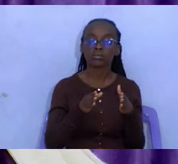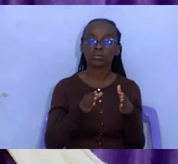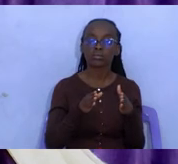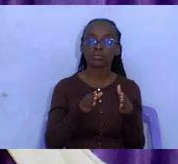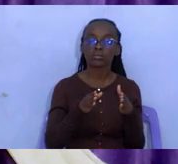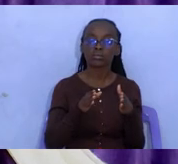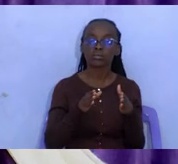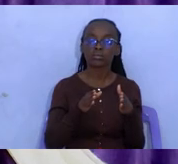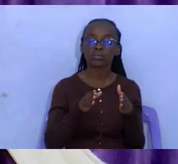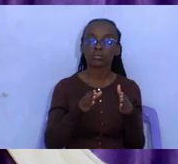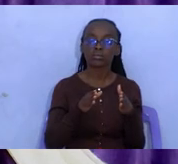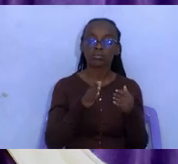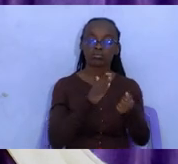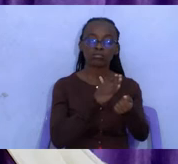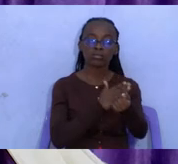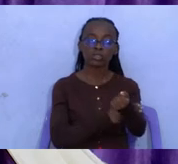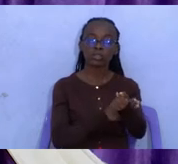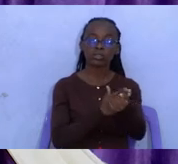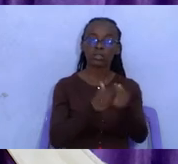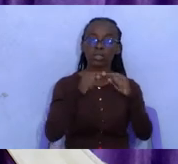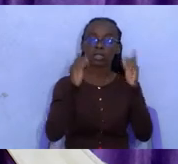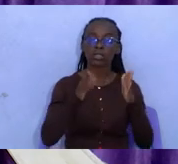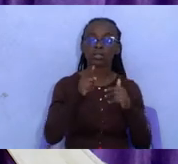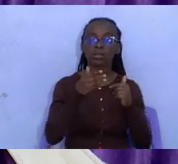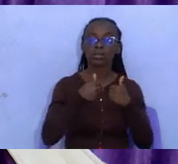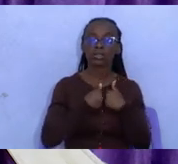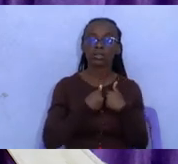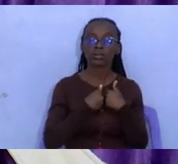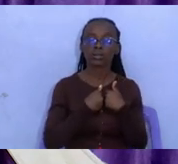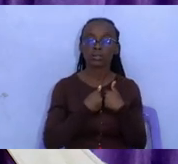punguza kiwango ya maadui wale uko nao.